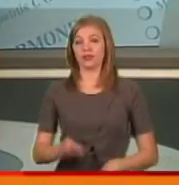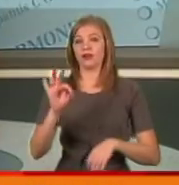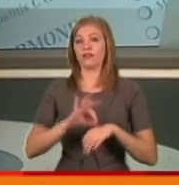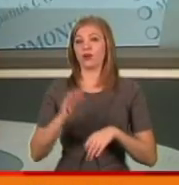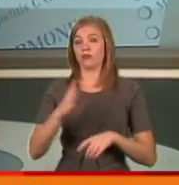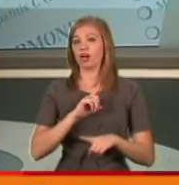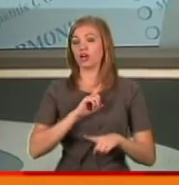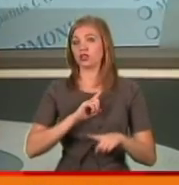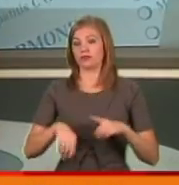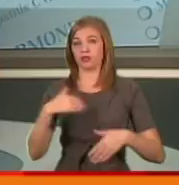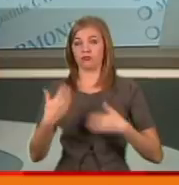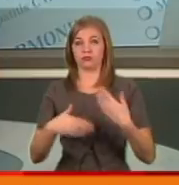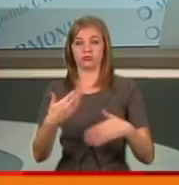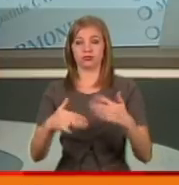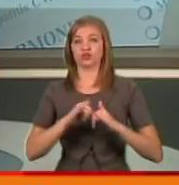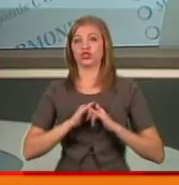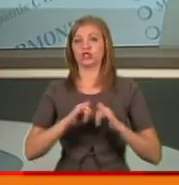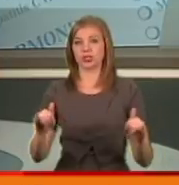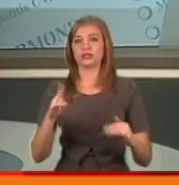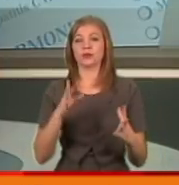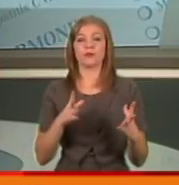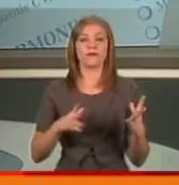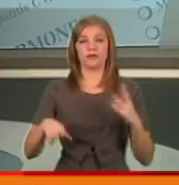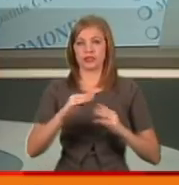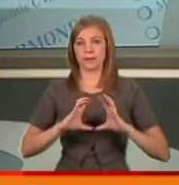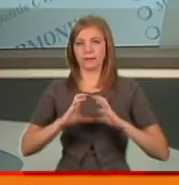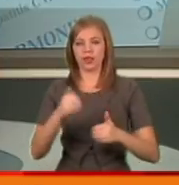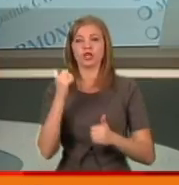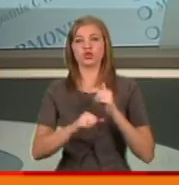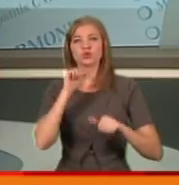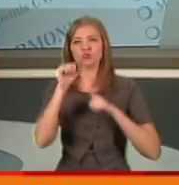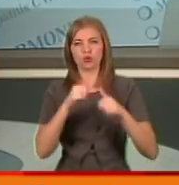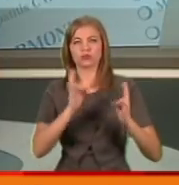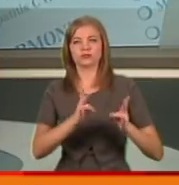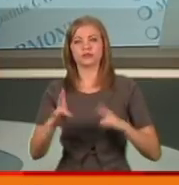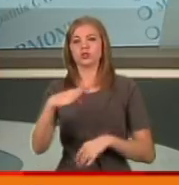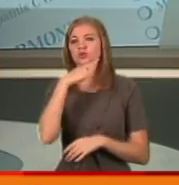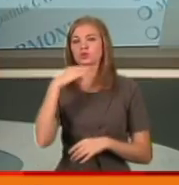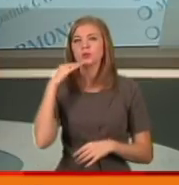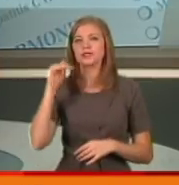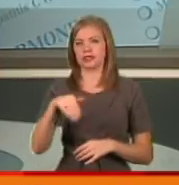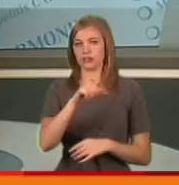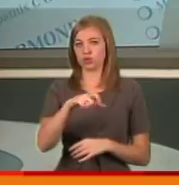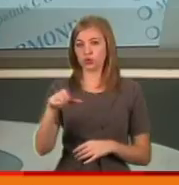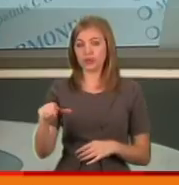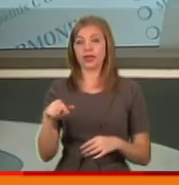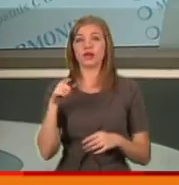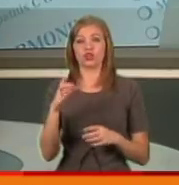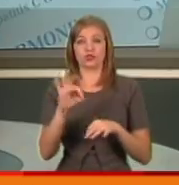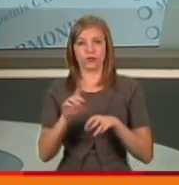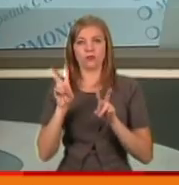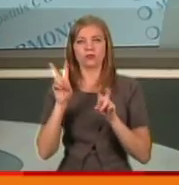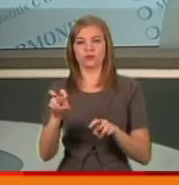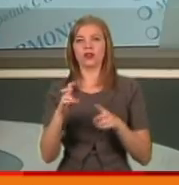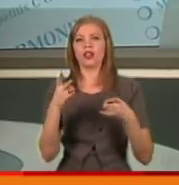Хвороба, яка швидкими темпами шириться по всій планеті щороку, вражаючи сотні тисяч людей. Її ще